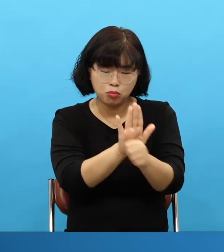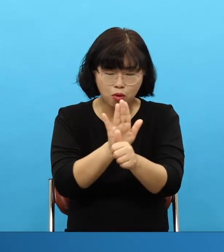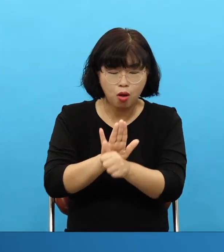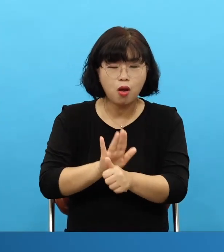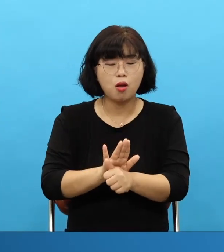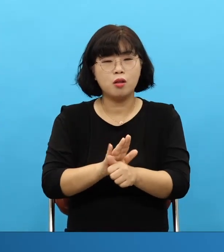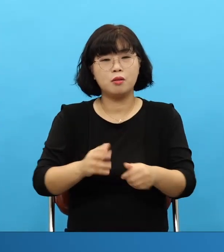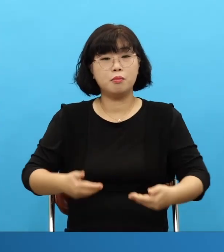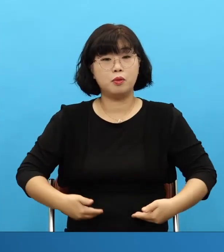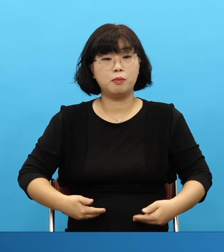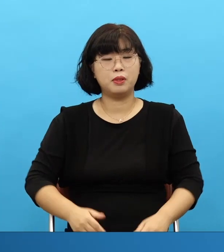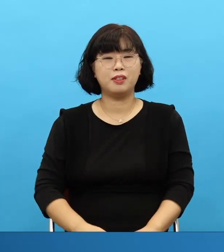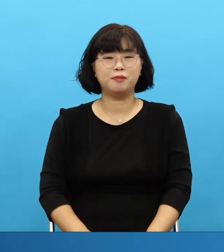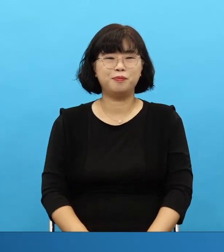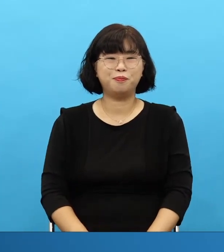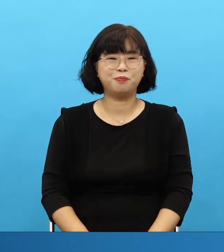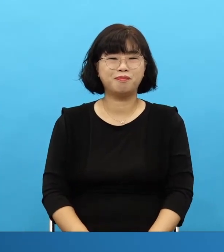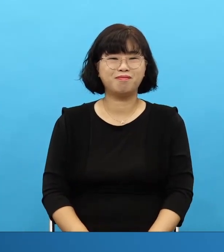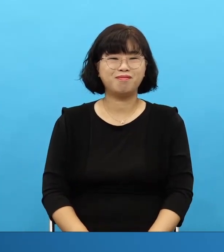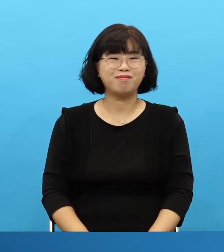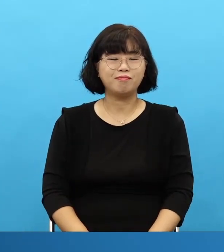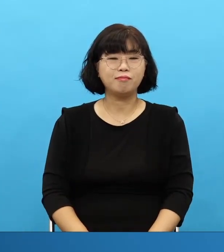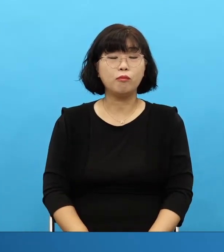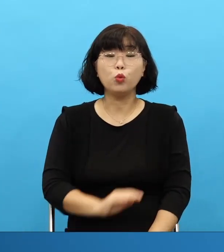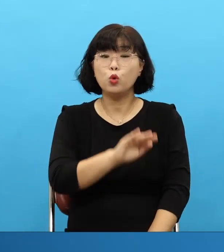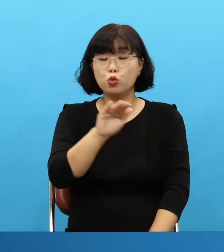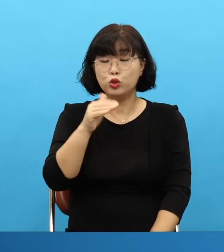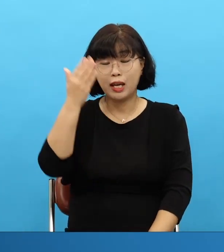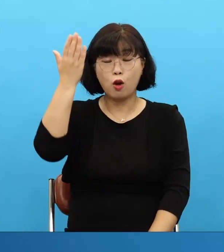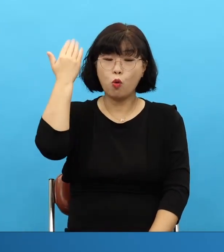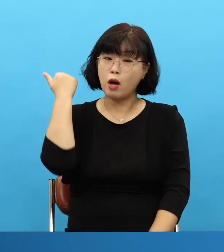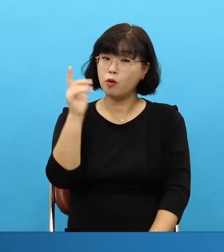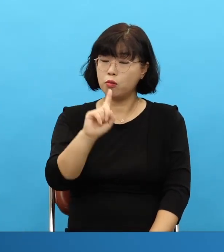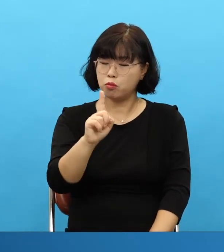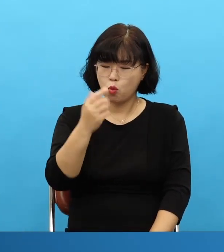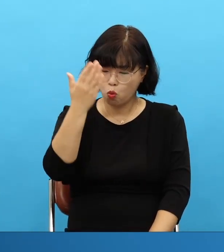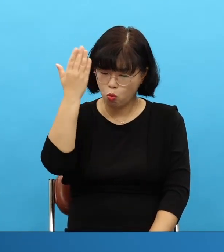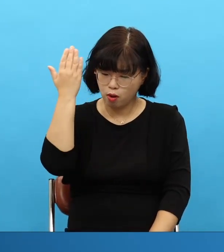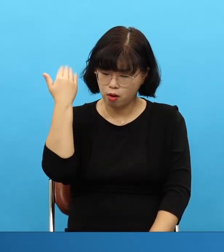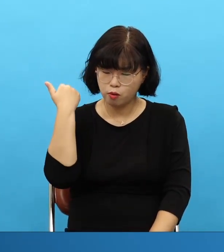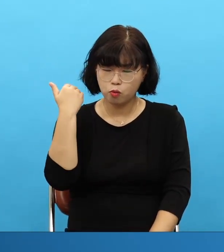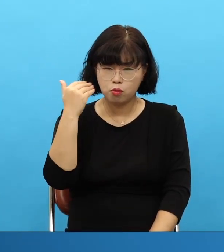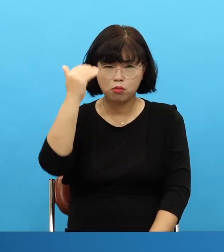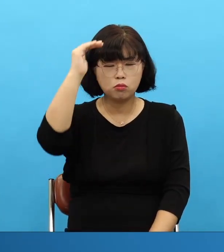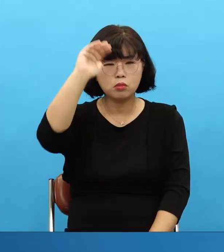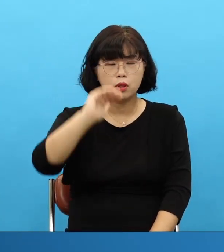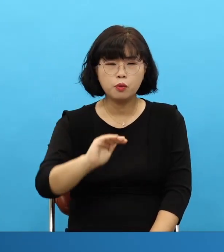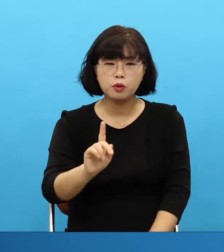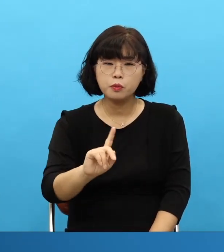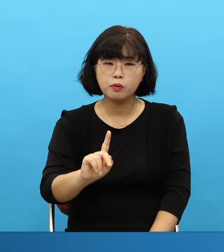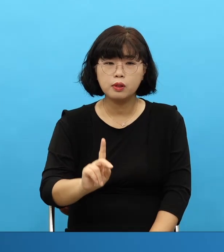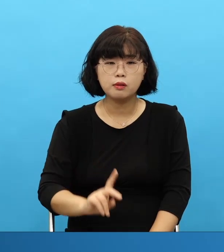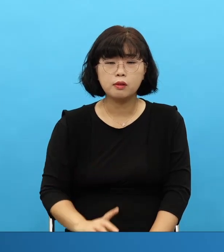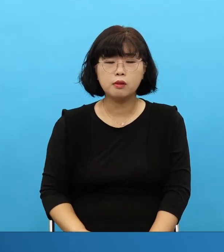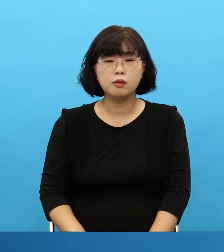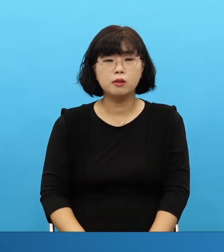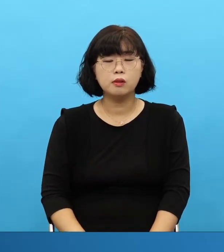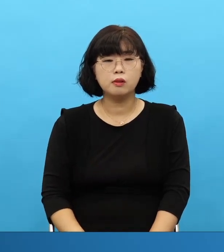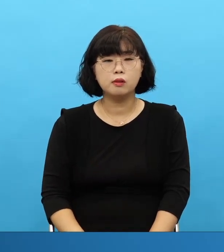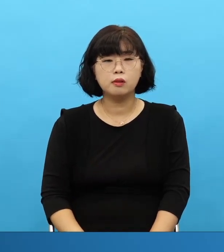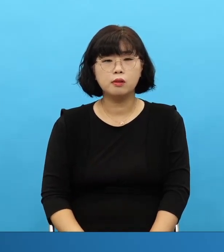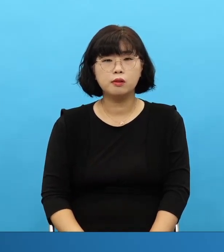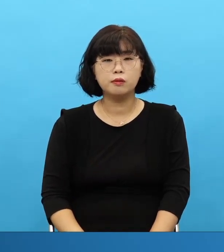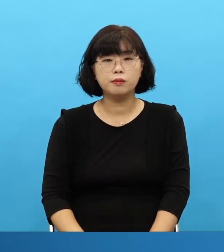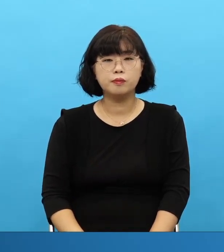우리의 과거는 뭡니까? Then, what is our past? 또 많은 사람들의 과거는 뭡니까? And what is the past of many people? 한마디로